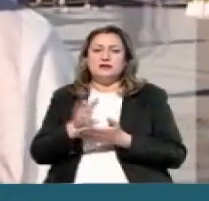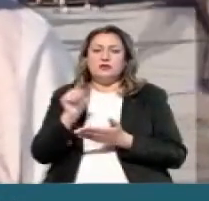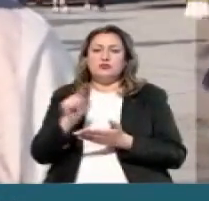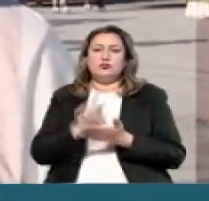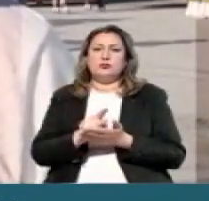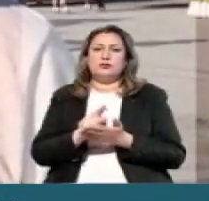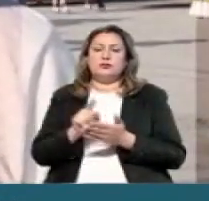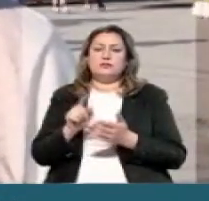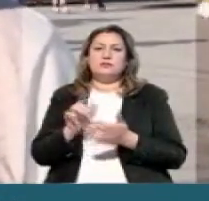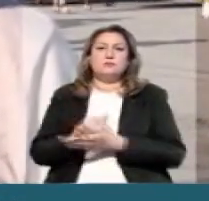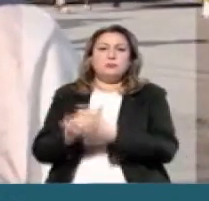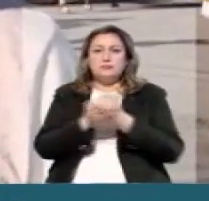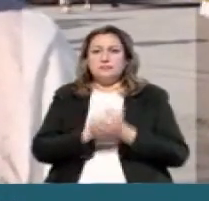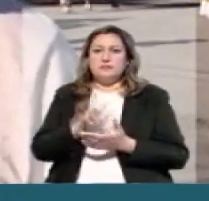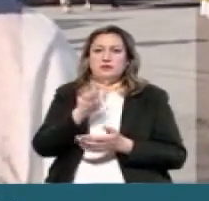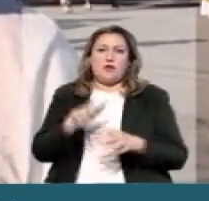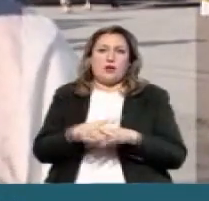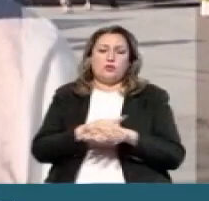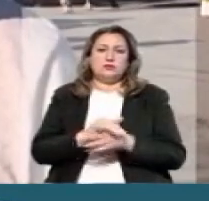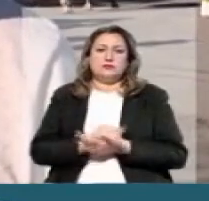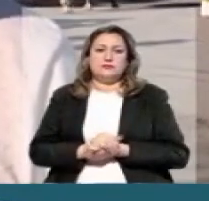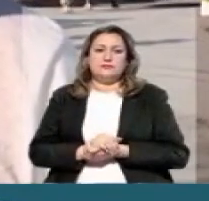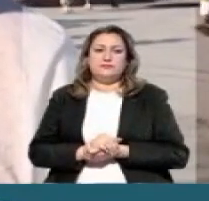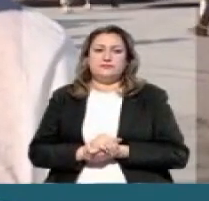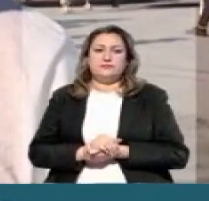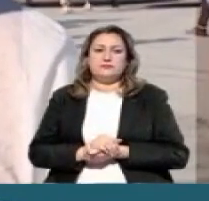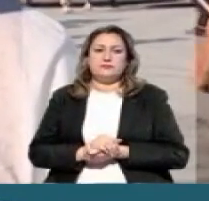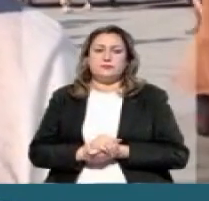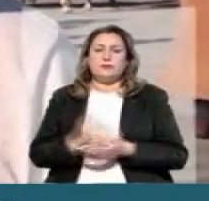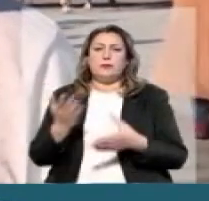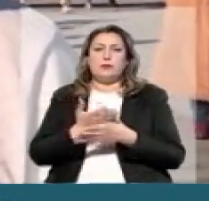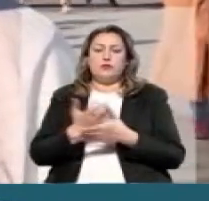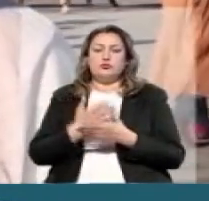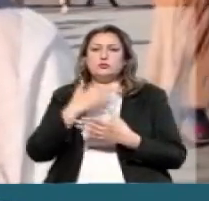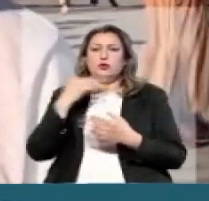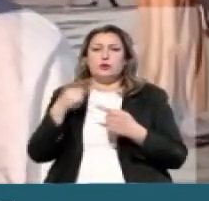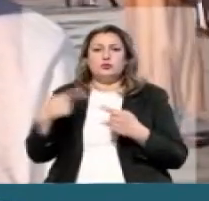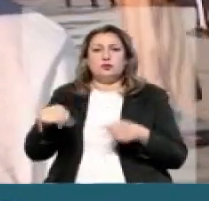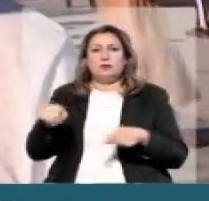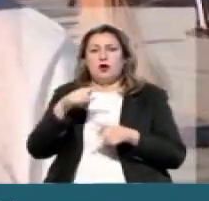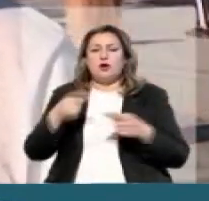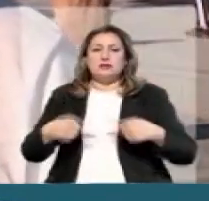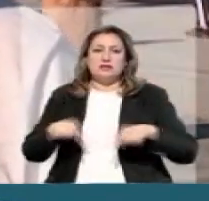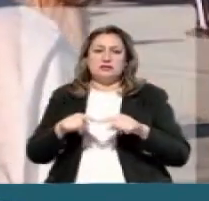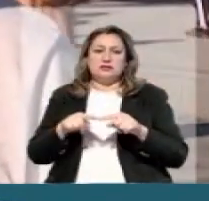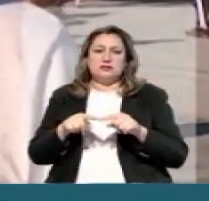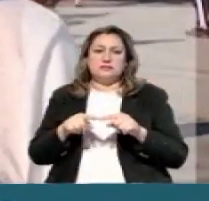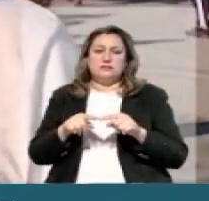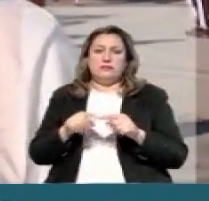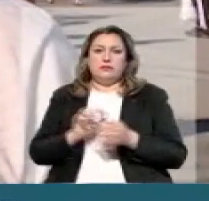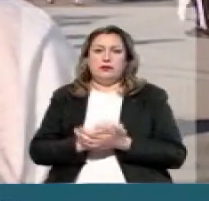жалпы азаматтық қоғамды одан әрі белсенді етіп оларға енді жаңа серпін беретін акциялардың бірі деп